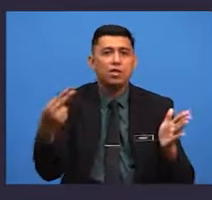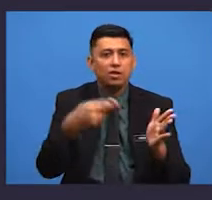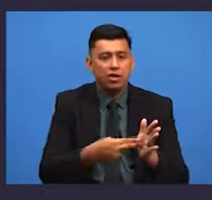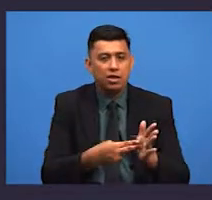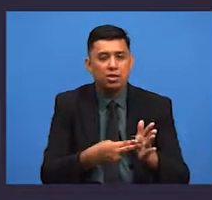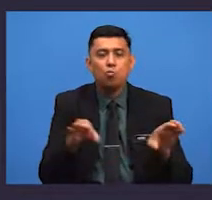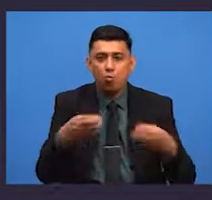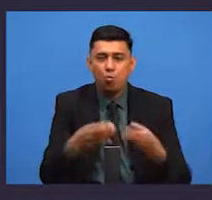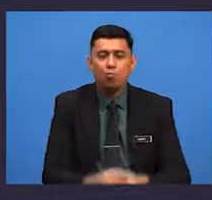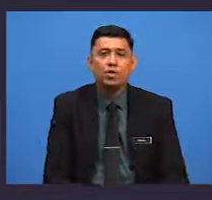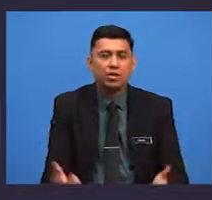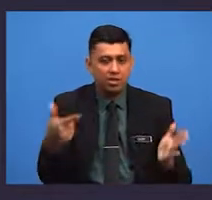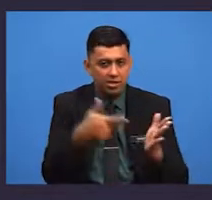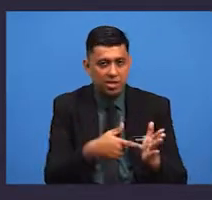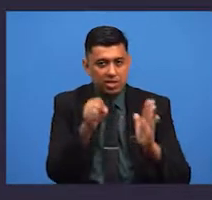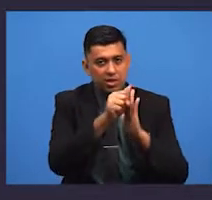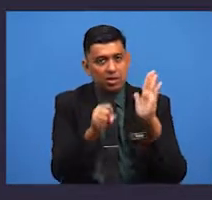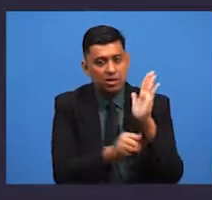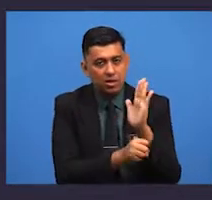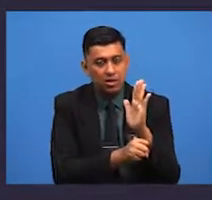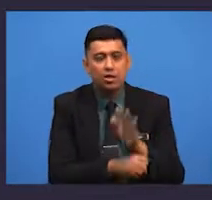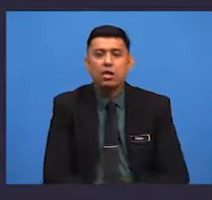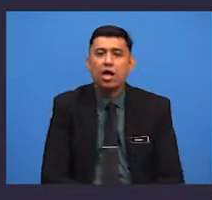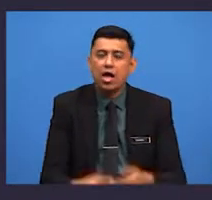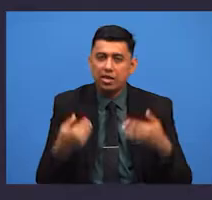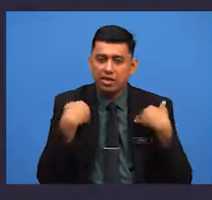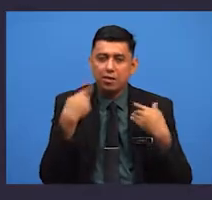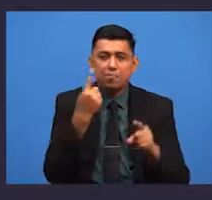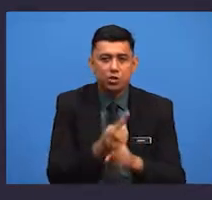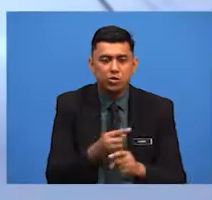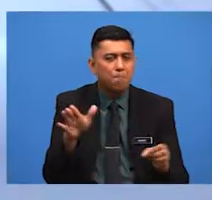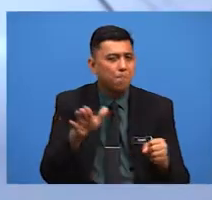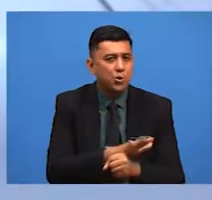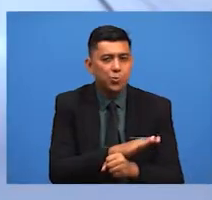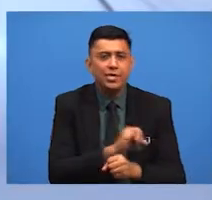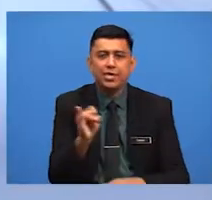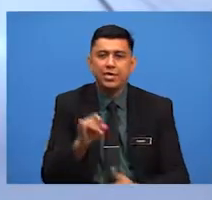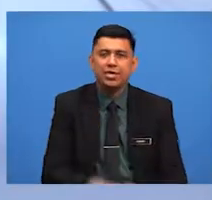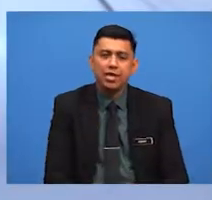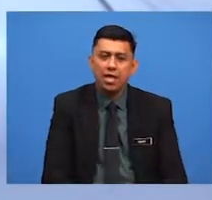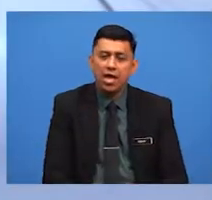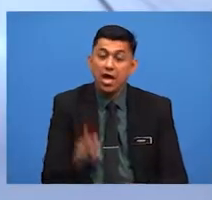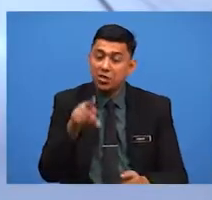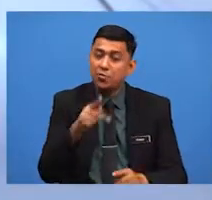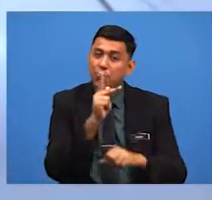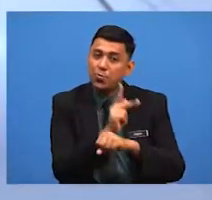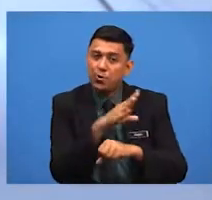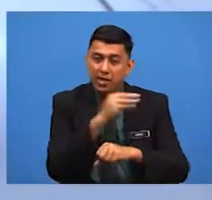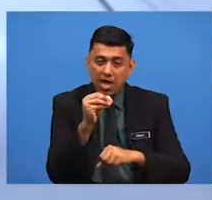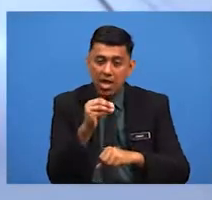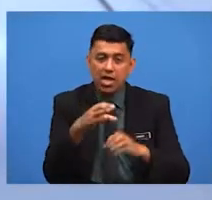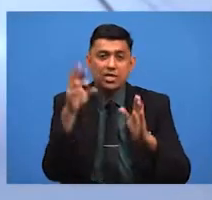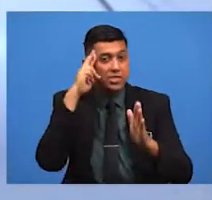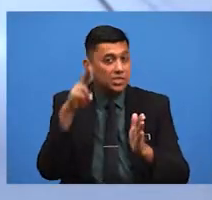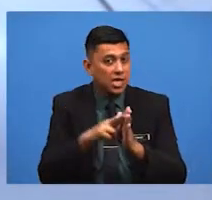dilaksanakan selagi syarat adalah benar dan dipenuhi. Sudukot dan carta alir bagi